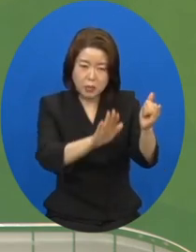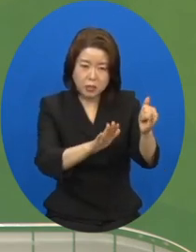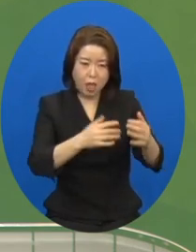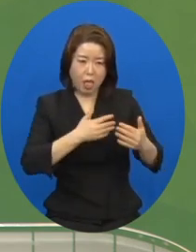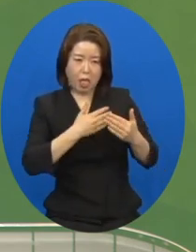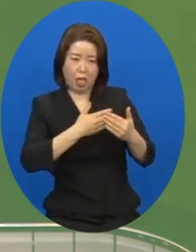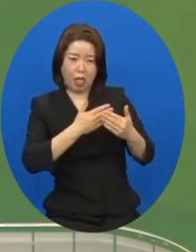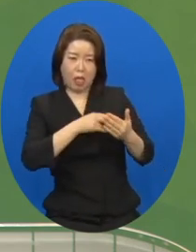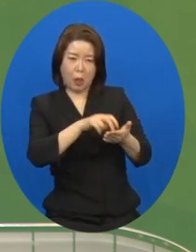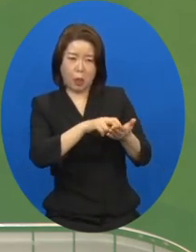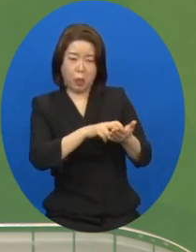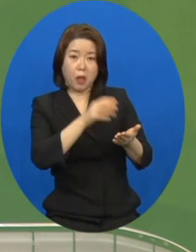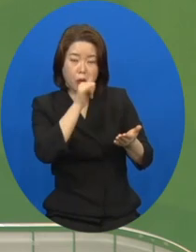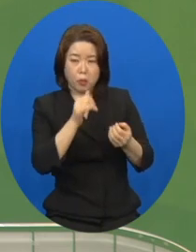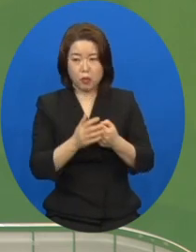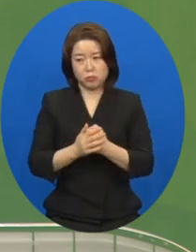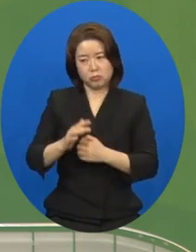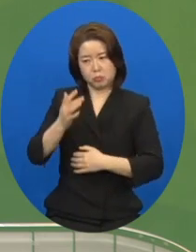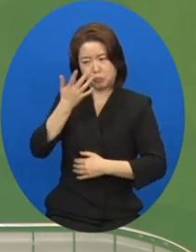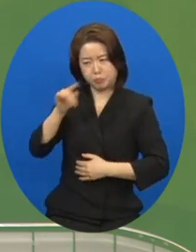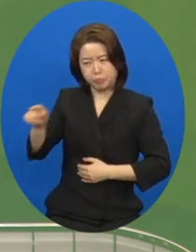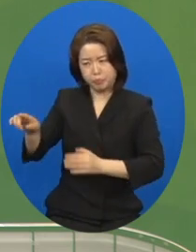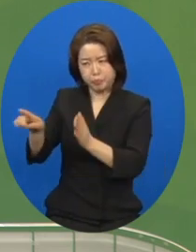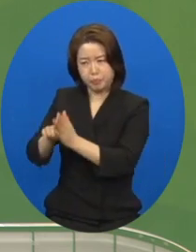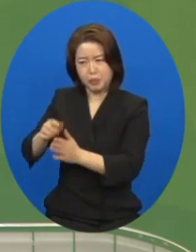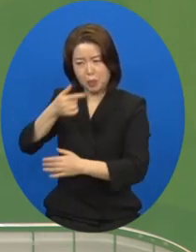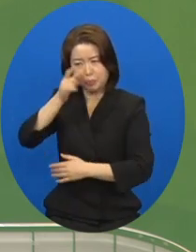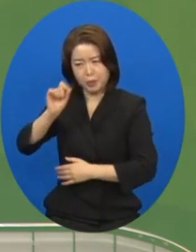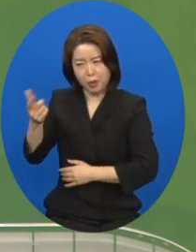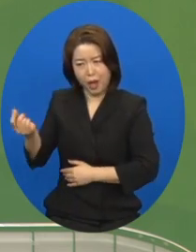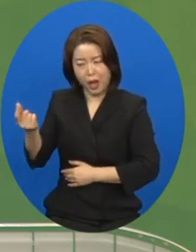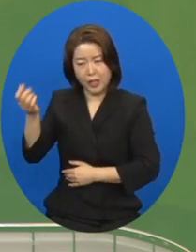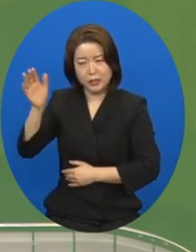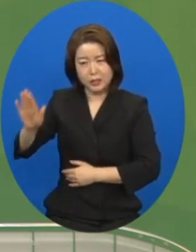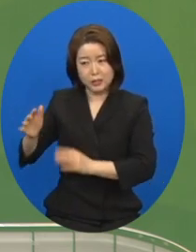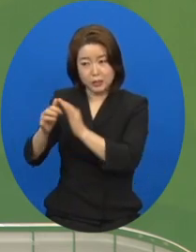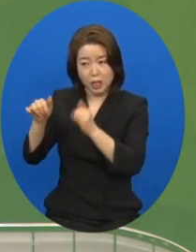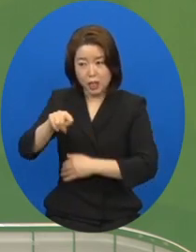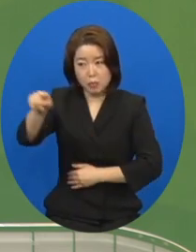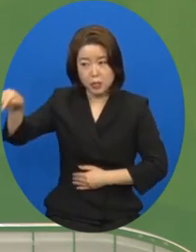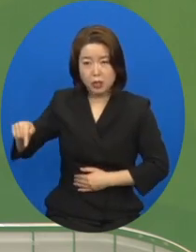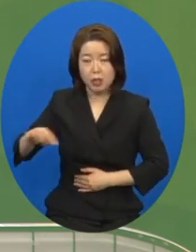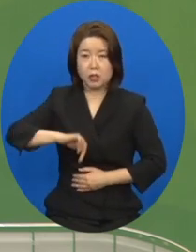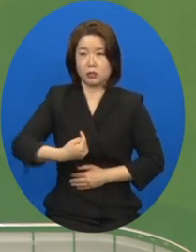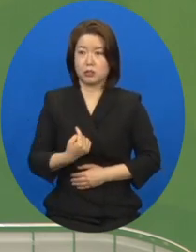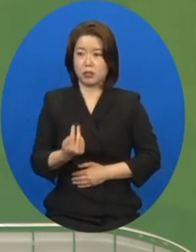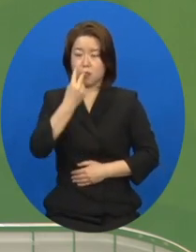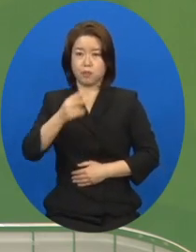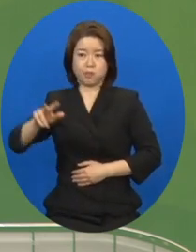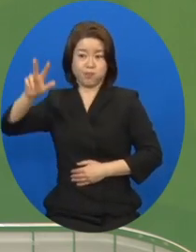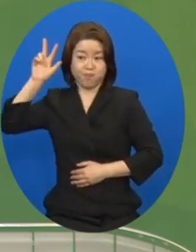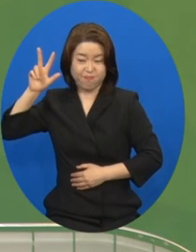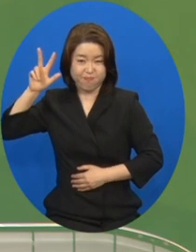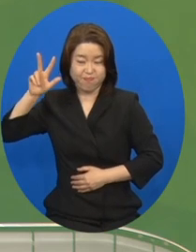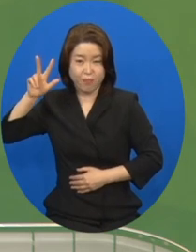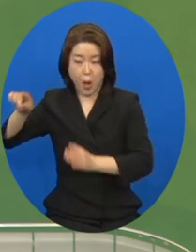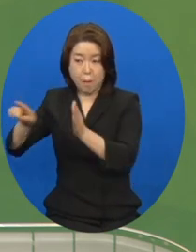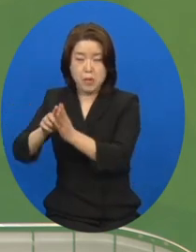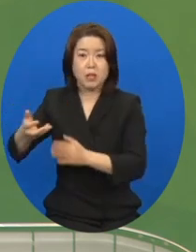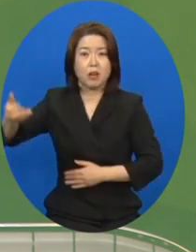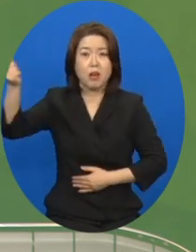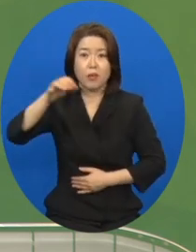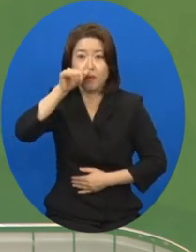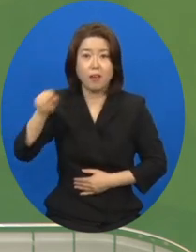떨고 도무지 믿음이 없을 것 같은 사람은 자기 목숨을 거는 믿음을 가졌다.